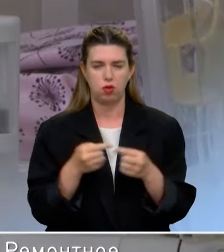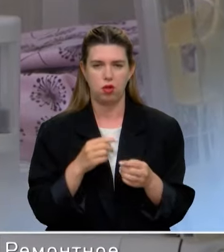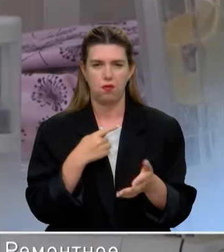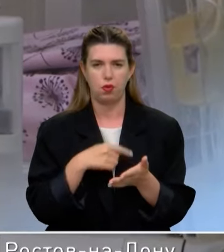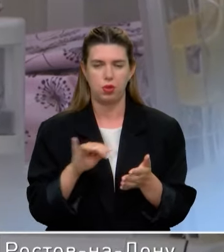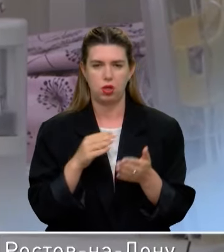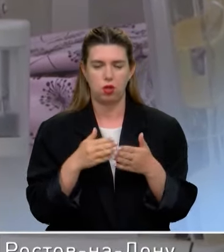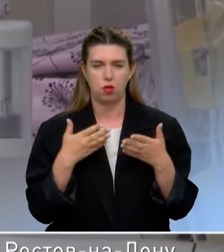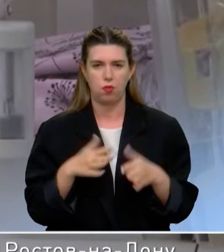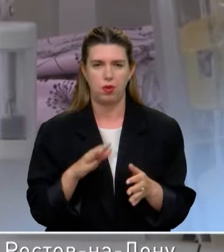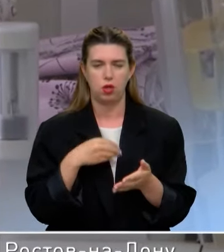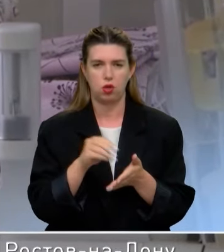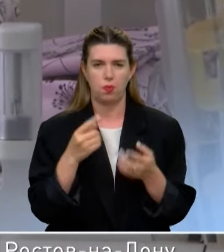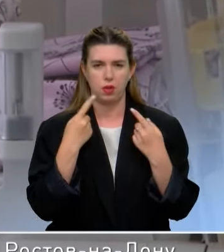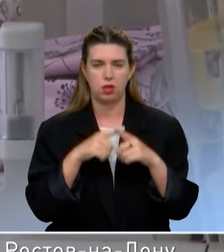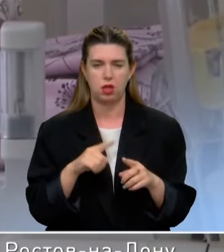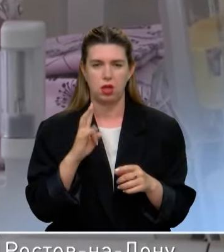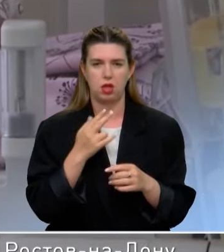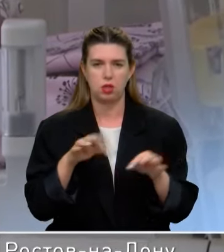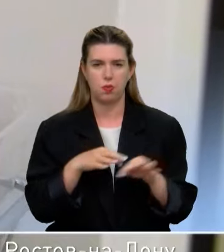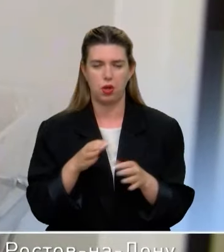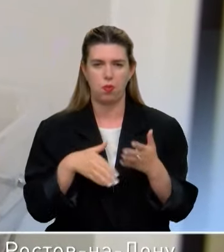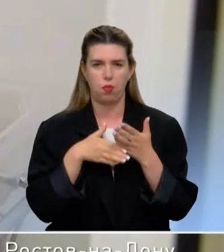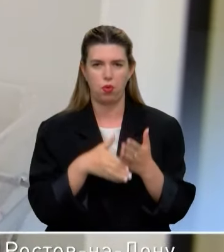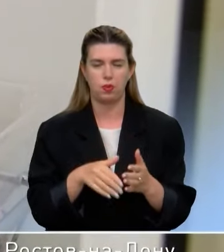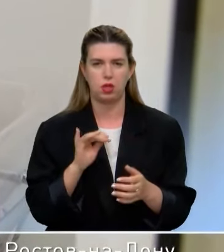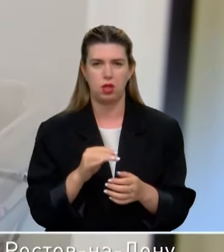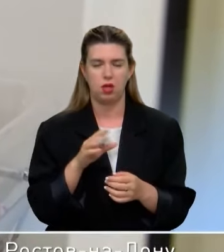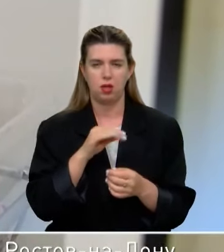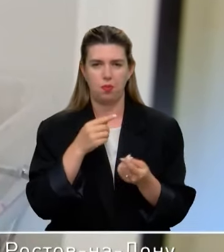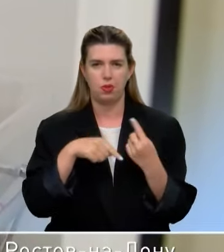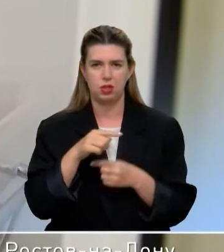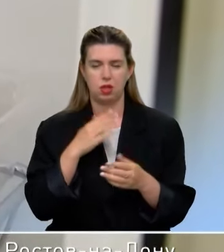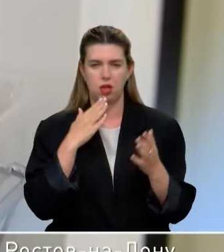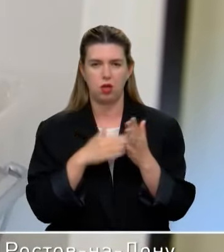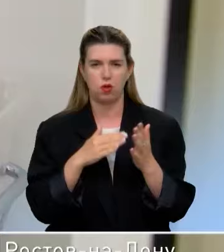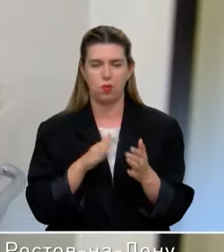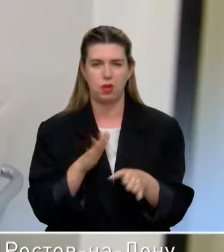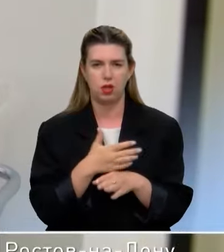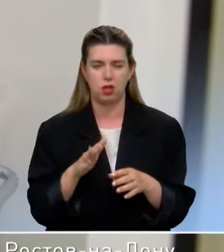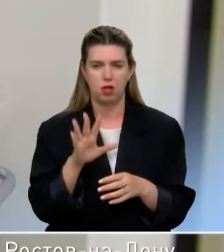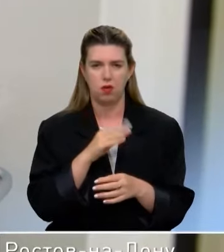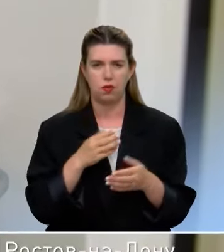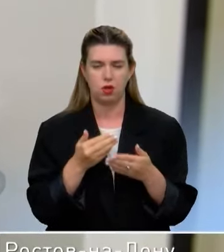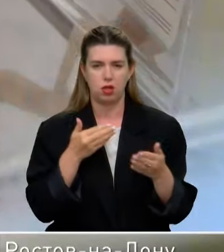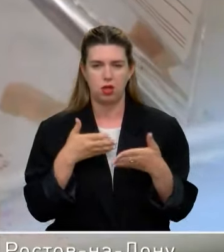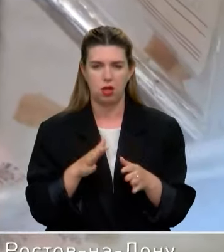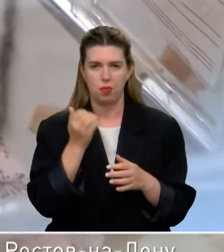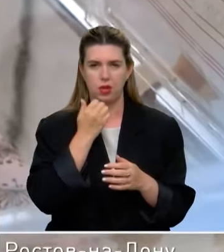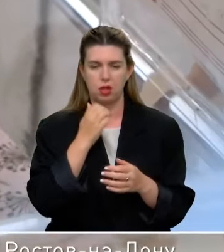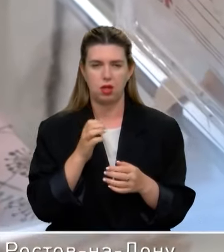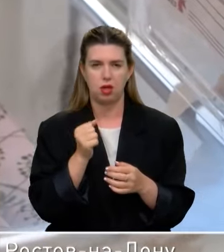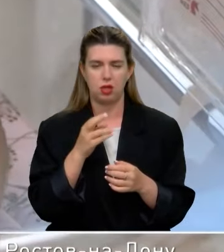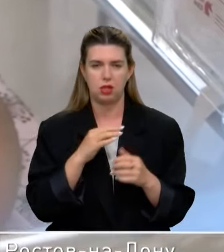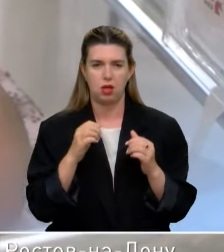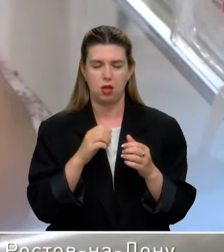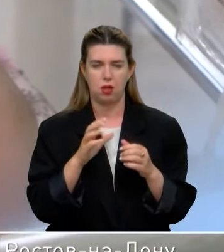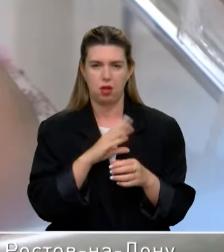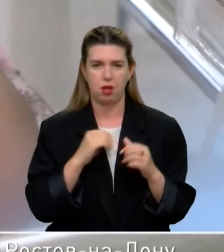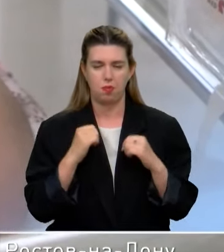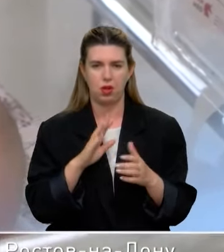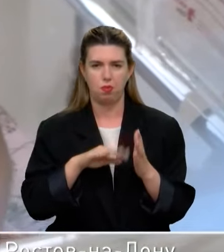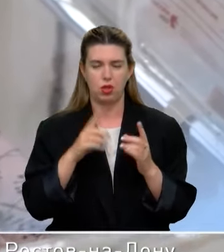выписки из роддома закупают технику по нацпроектам но помощь оказывает и бизнес так в таганрогском отделении патологии новорождённых благодаря акции мир без слёз